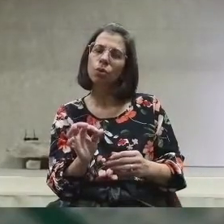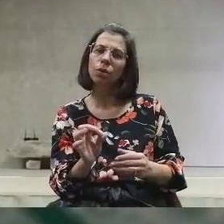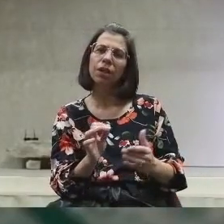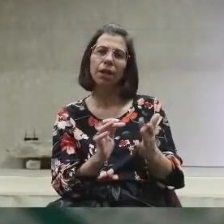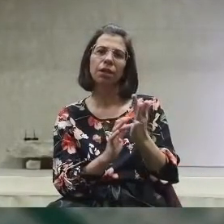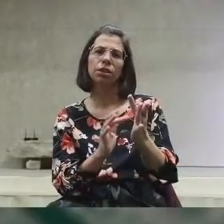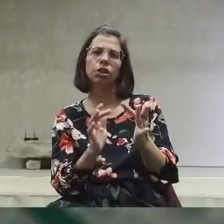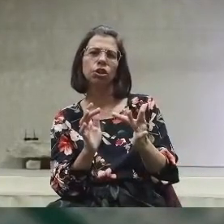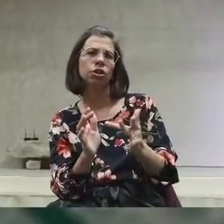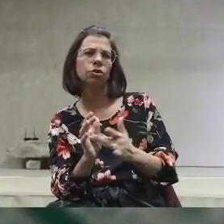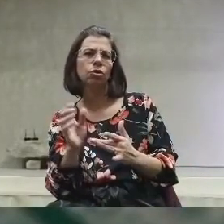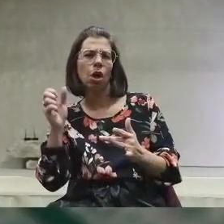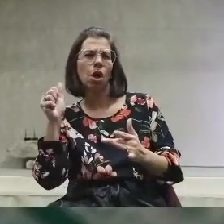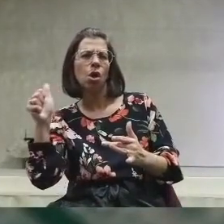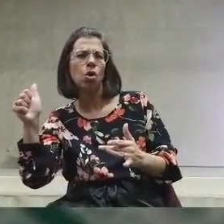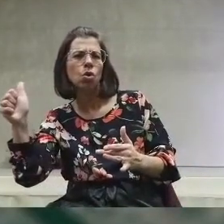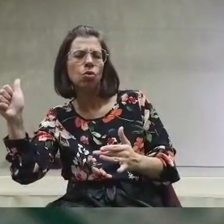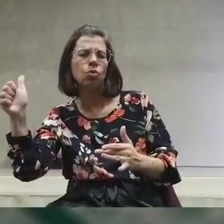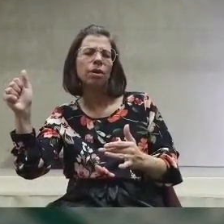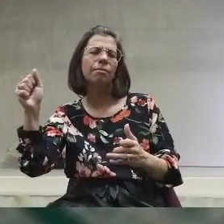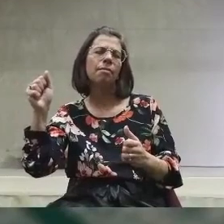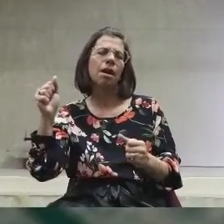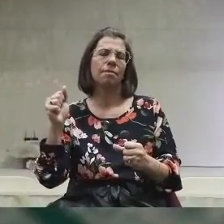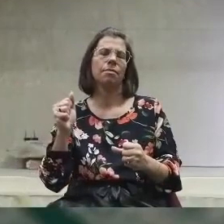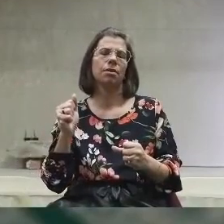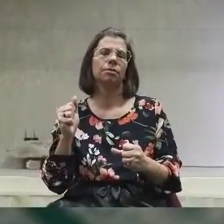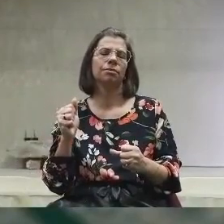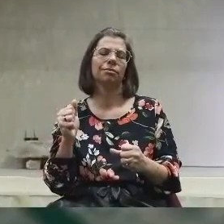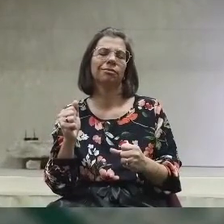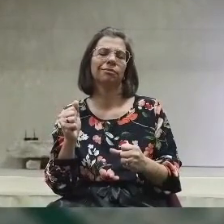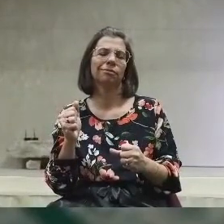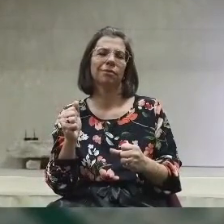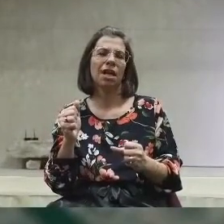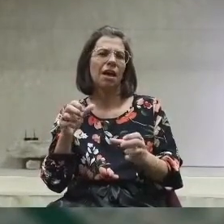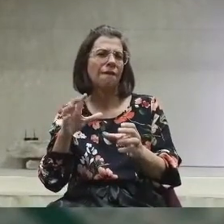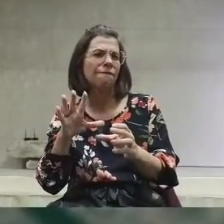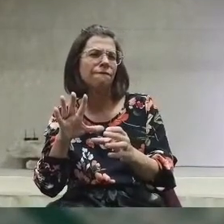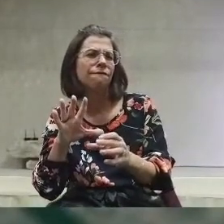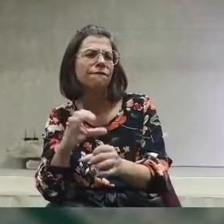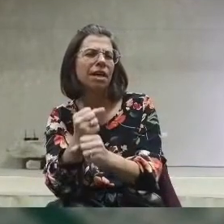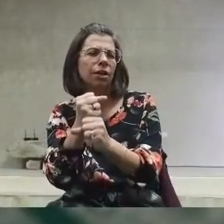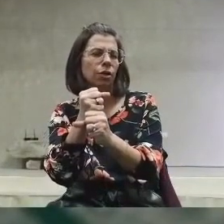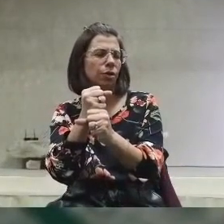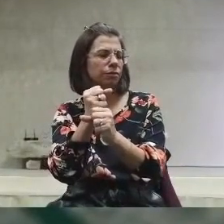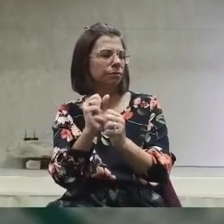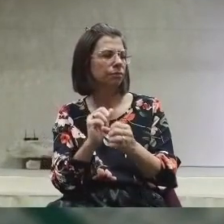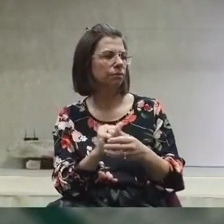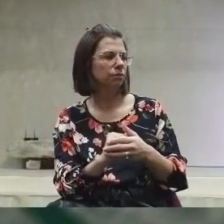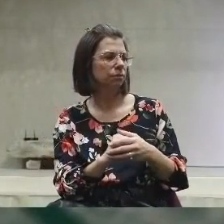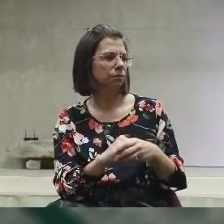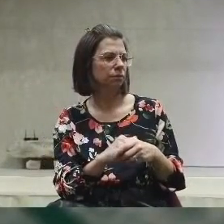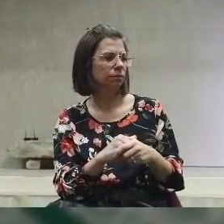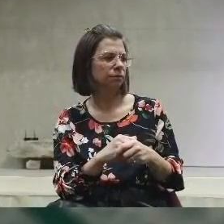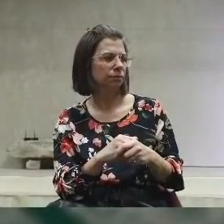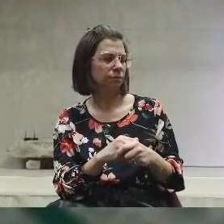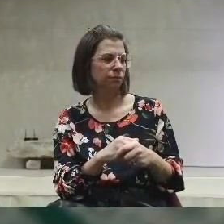lui blesseras le talon, elle t'écrasera la tête. Cette prophétie, elle